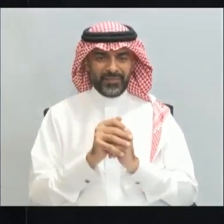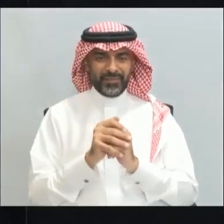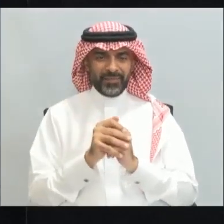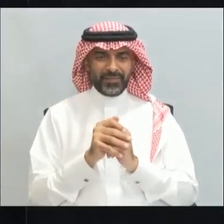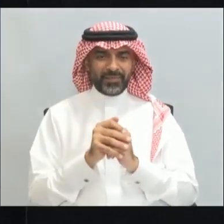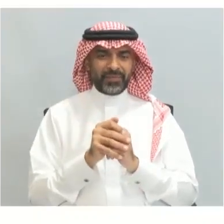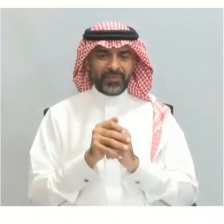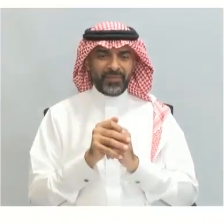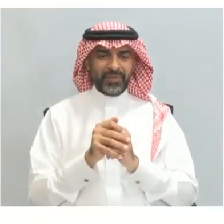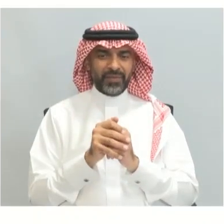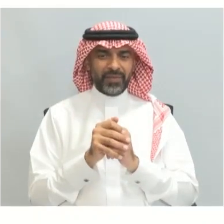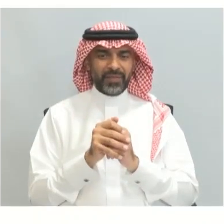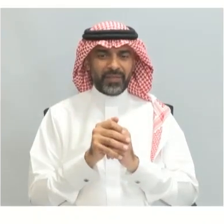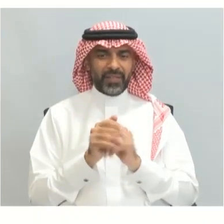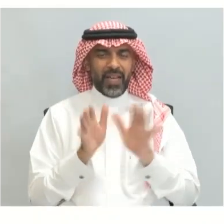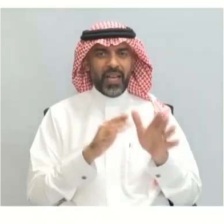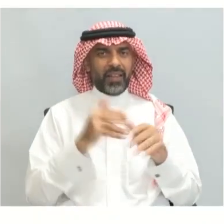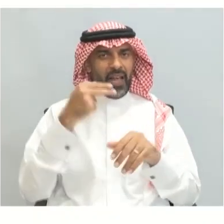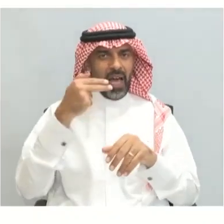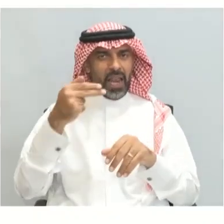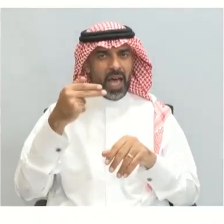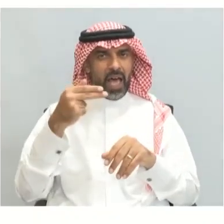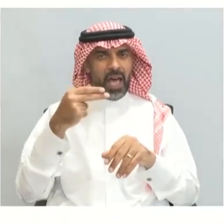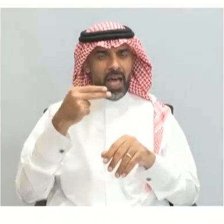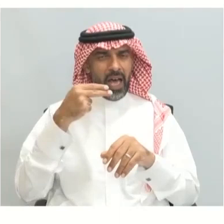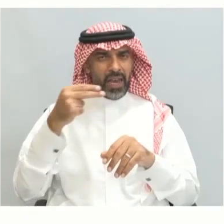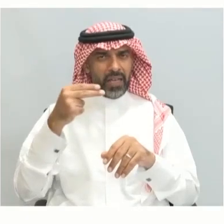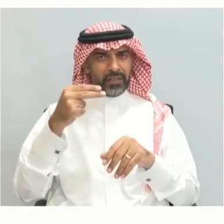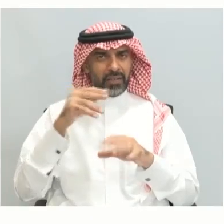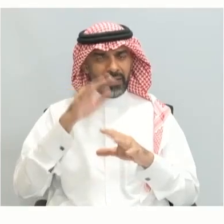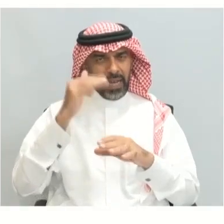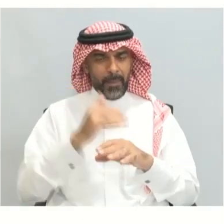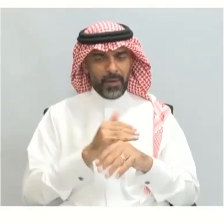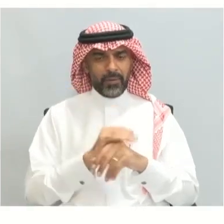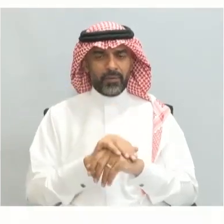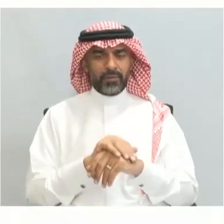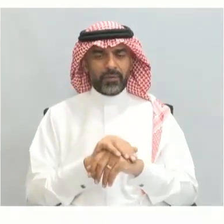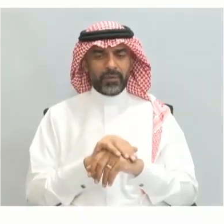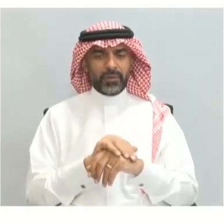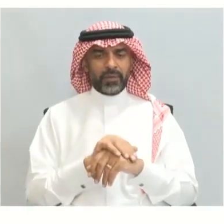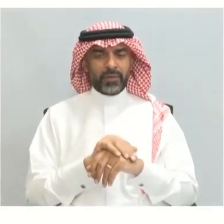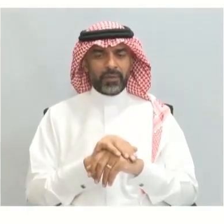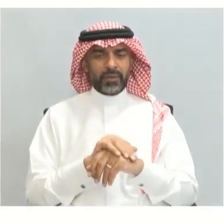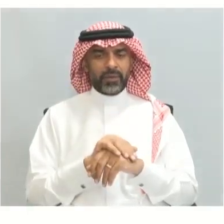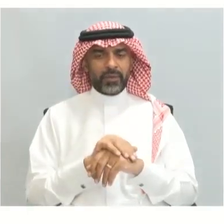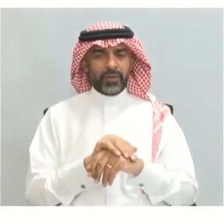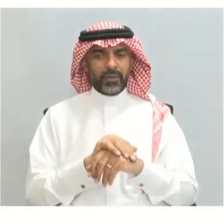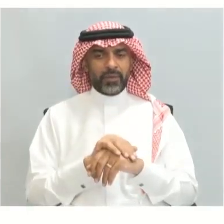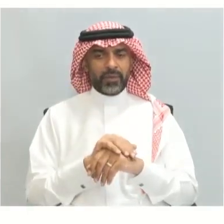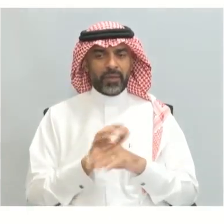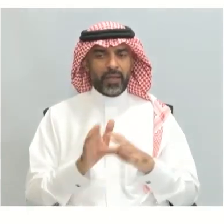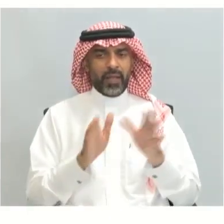ذلك ننتقل وتعرفت انا وانتم على بقيه العناصر وننتقل انا وانتم الى